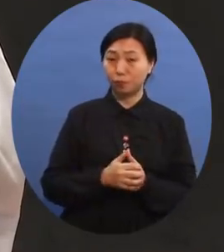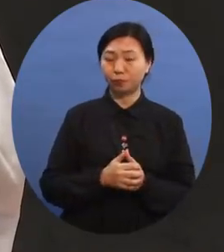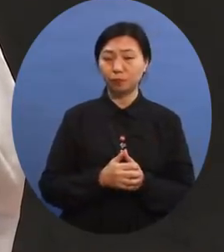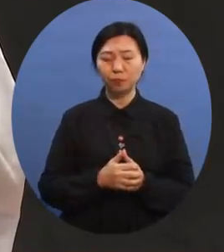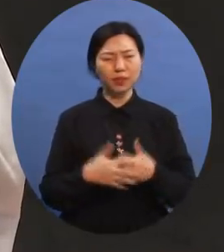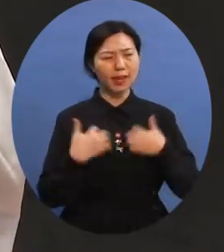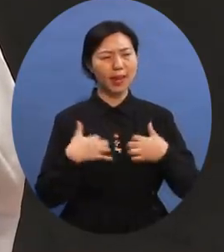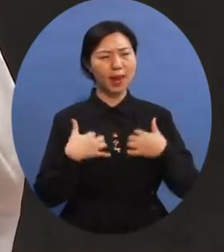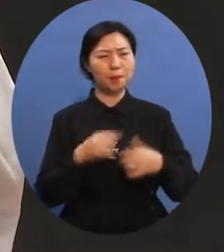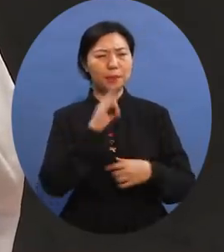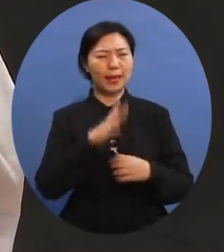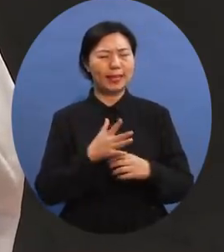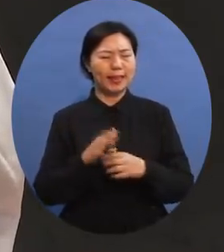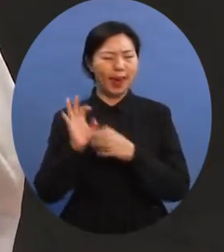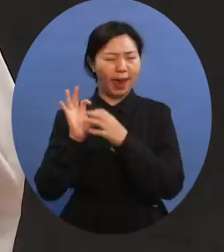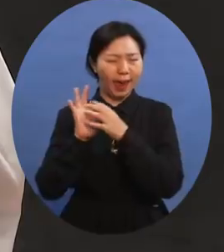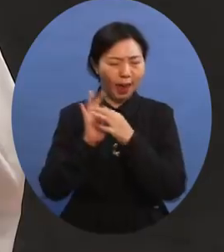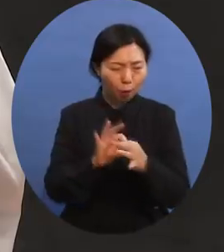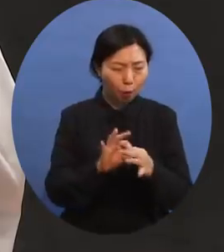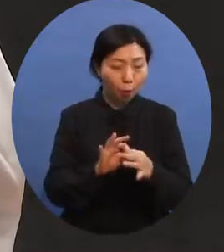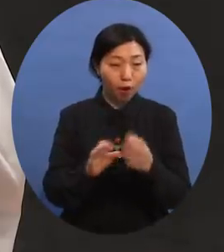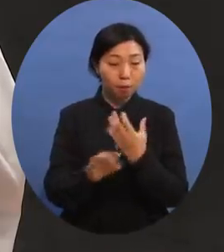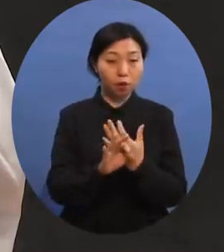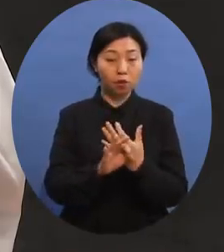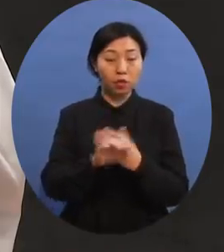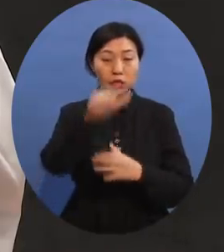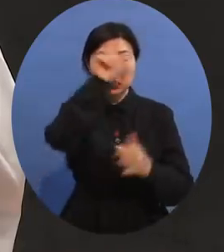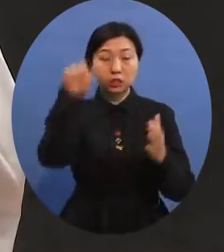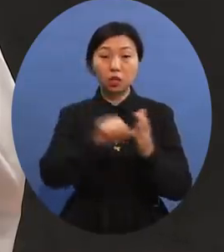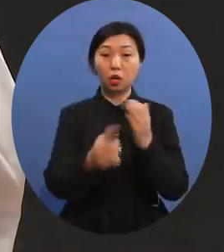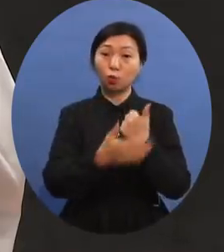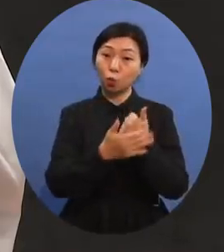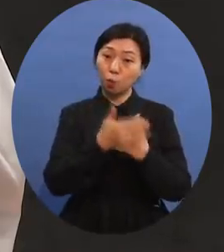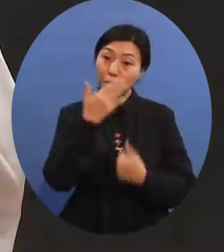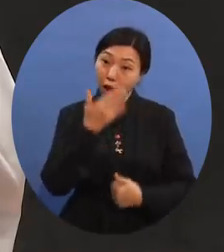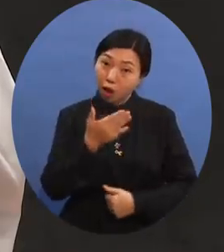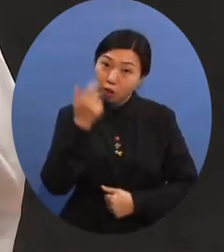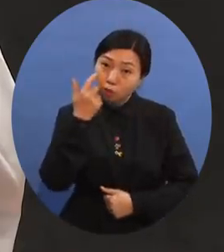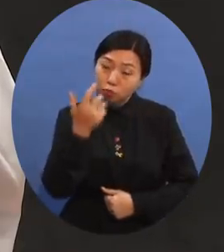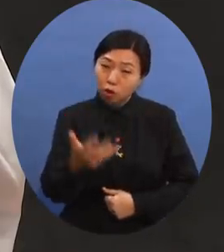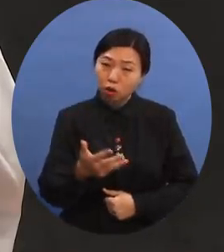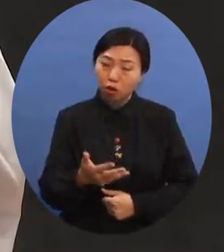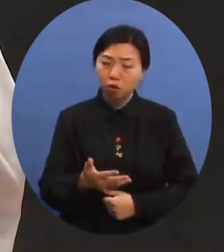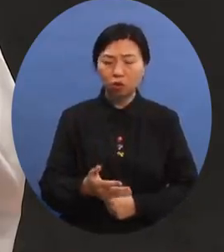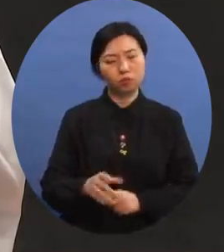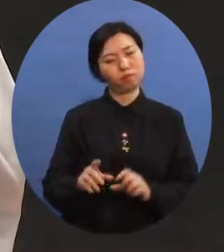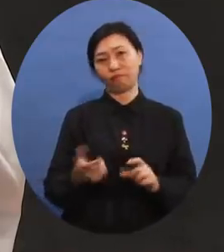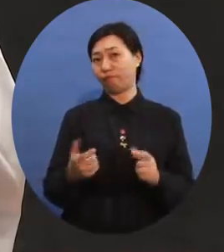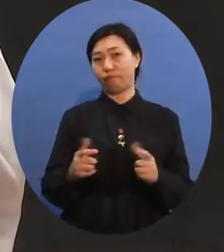계속 하면 자기 인생에 도움이 될까? 아니요.